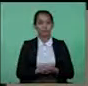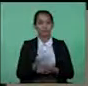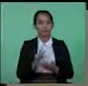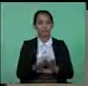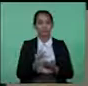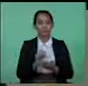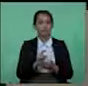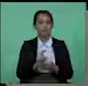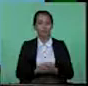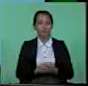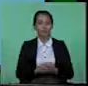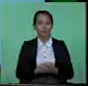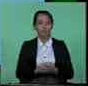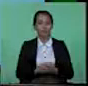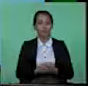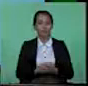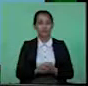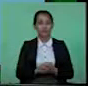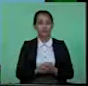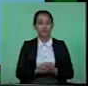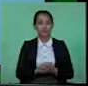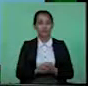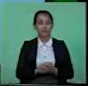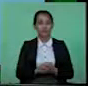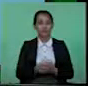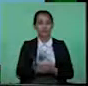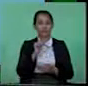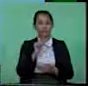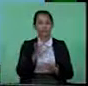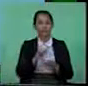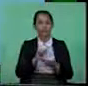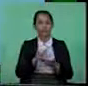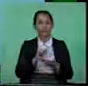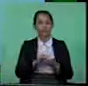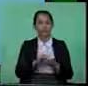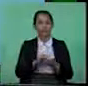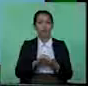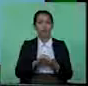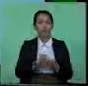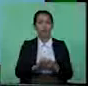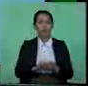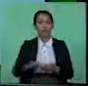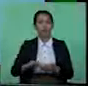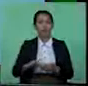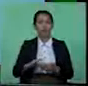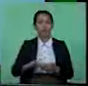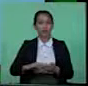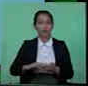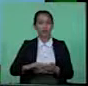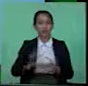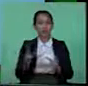7-chi masala. Parranda fabrikasi do'konlarga 6000 dona tuxum yetkazib berishi